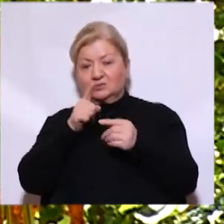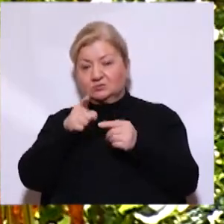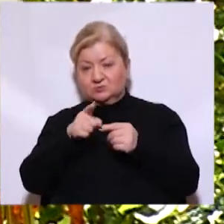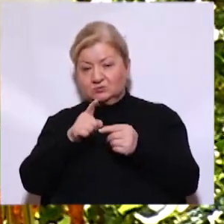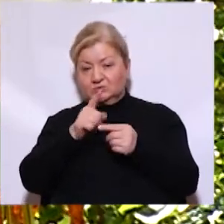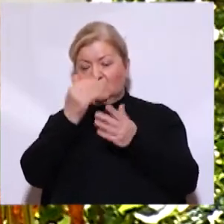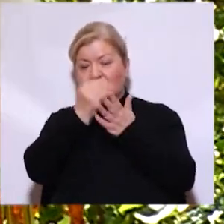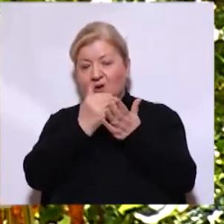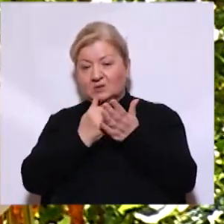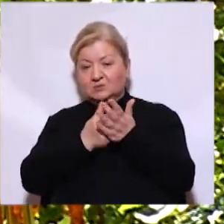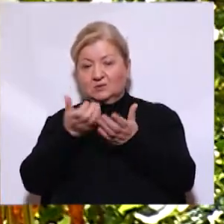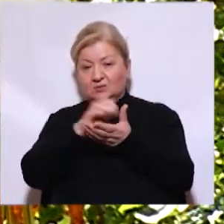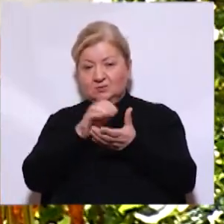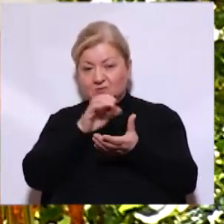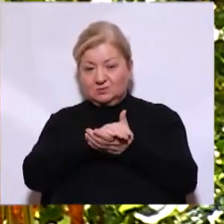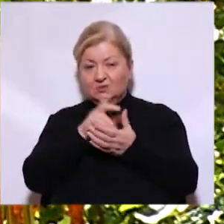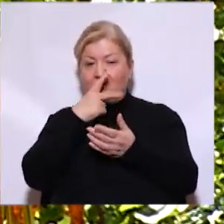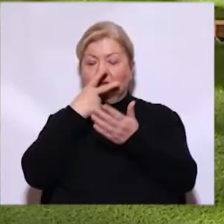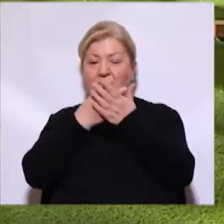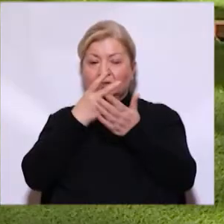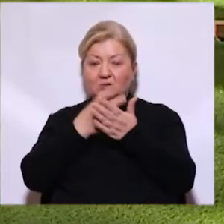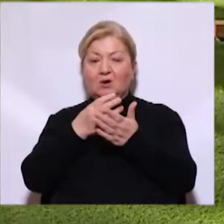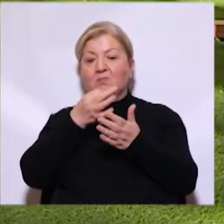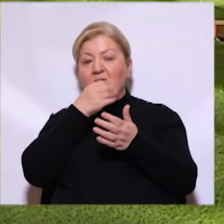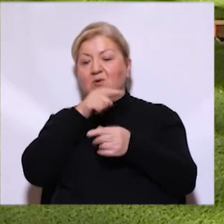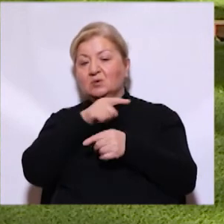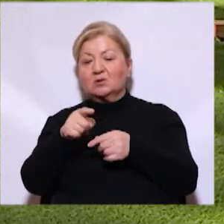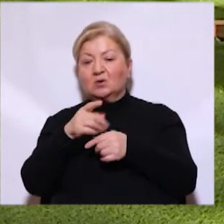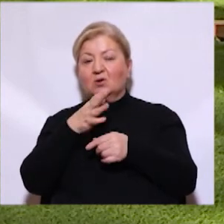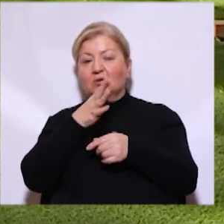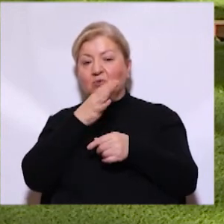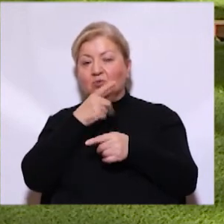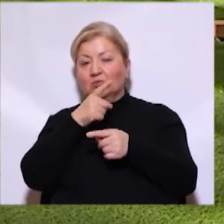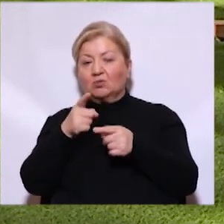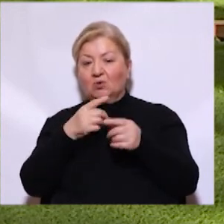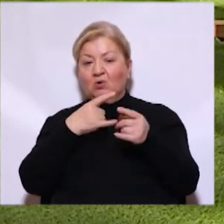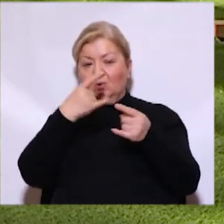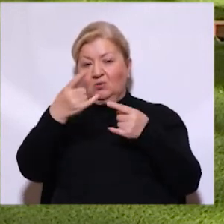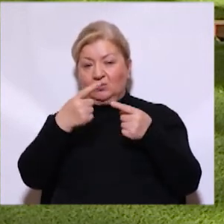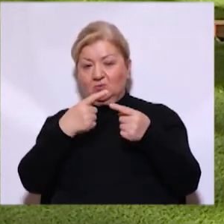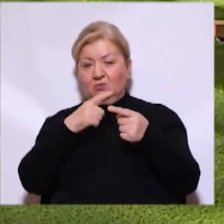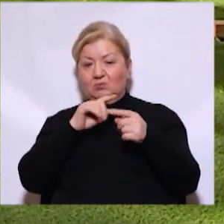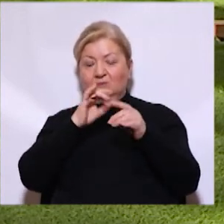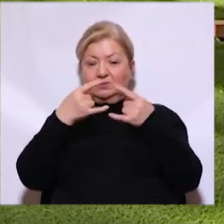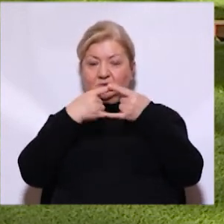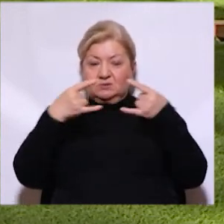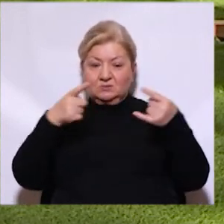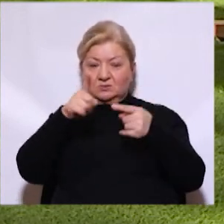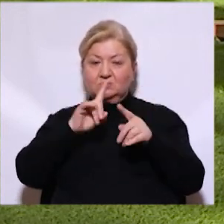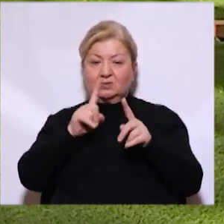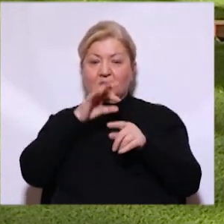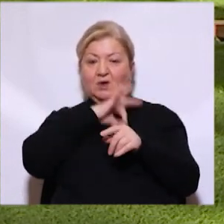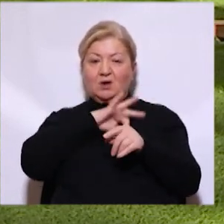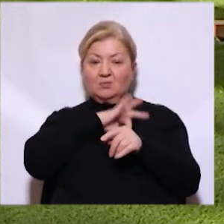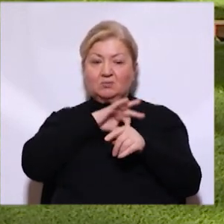ჯერ თქვენ მასალებს გაცნობოდით, გეყურებინათ და შემდეგ აი ეს დრო, ანუ დისტანციურად ონლაინ როცა ხვდებით მასწავლებლებს, ის